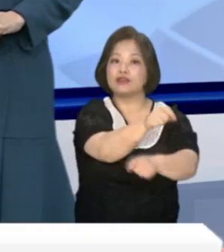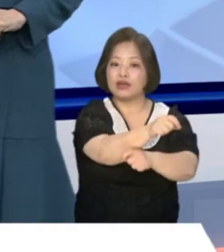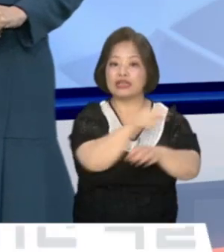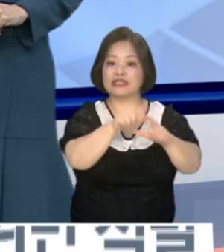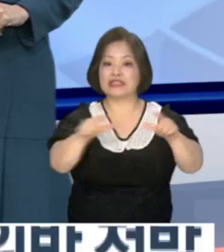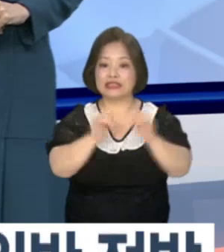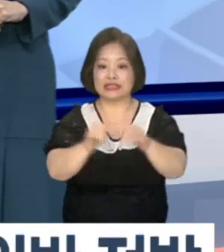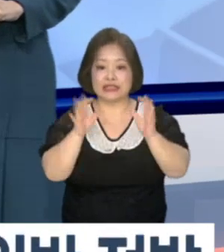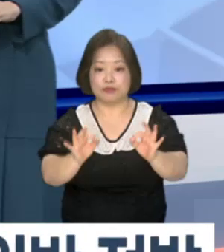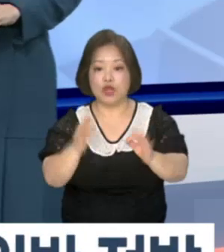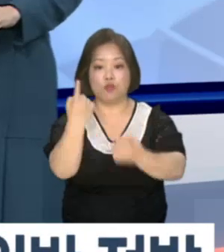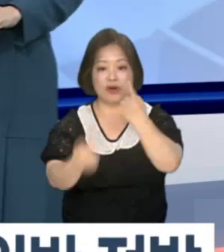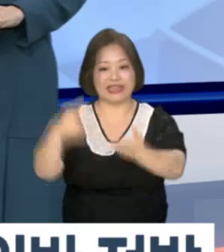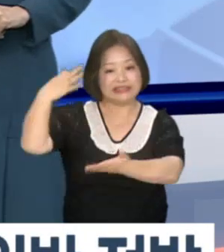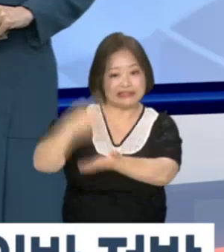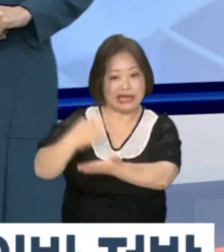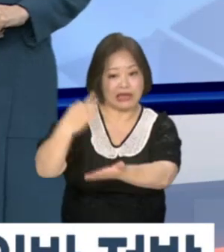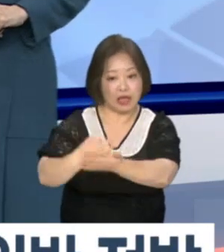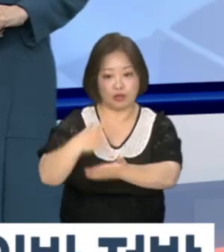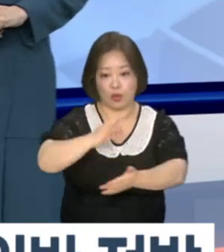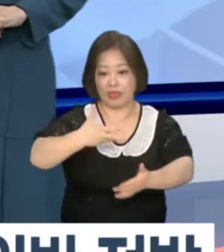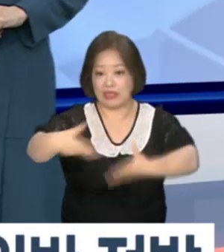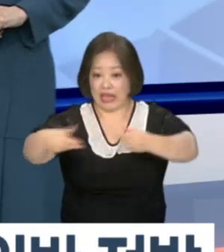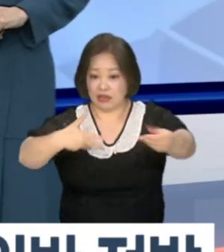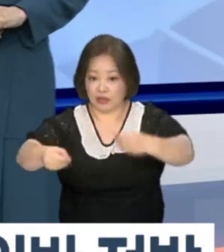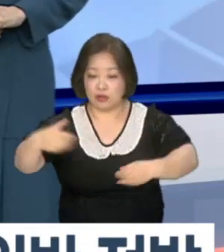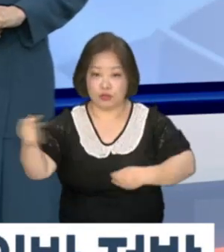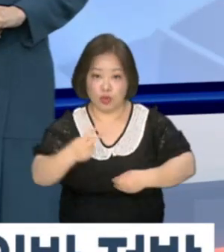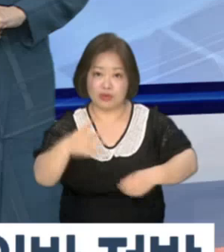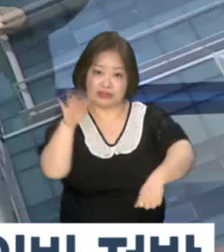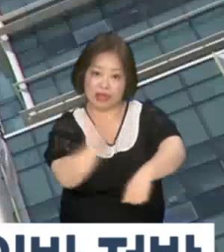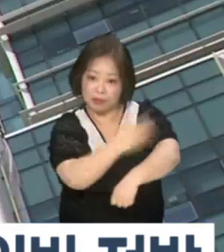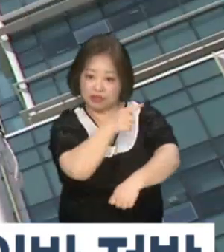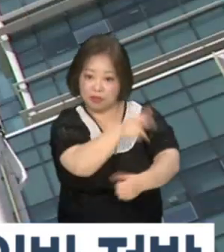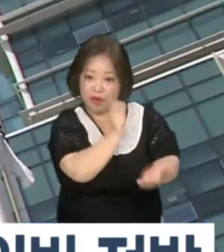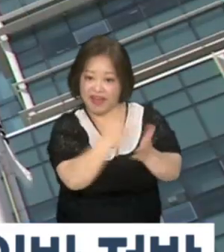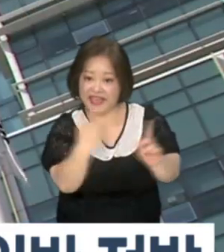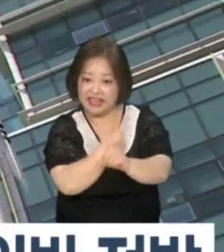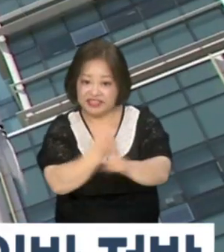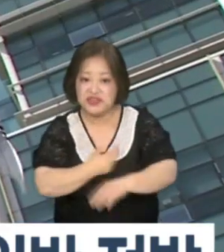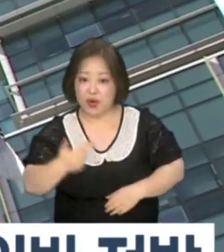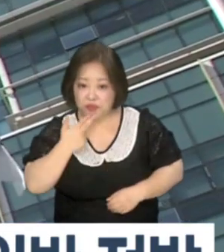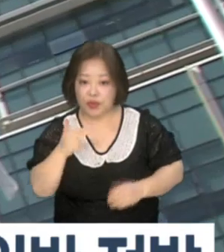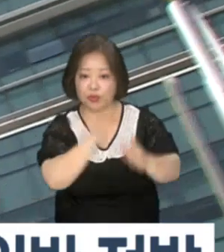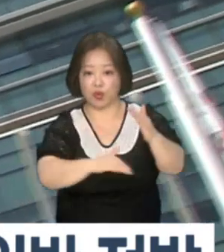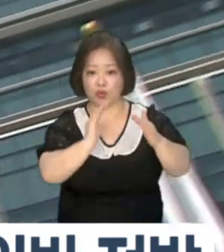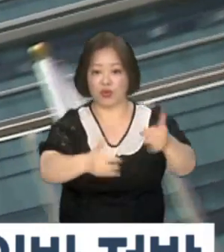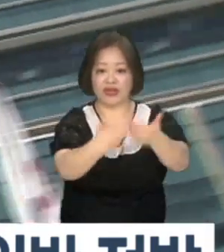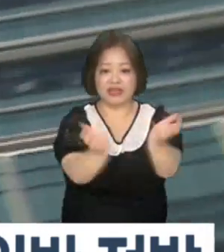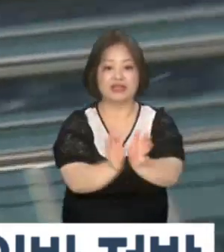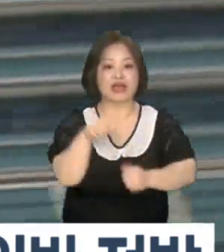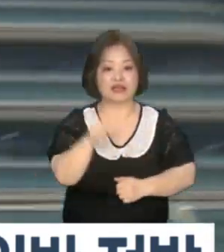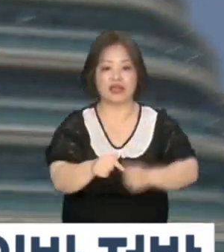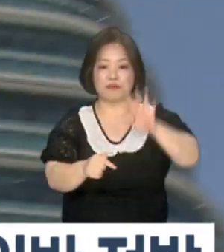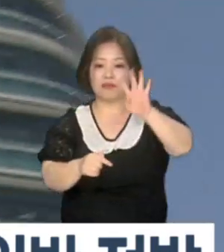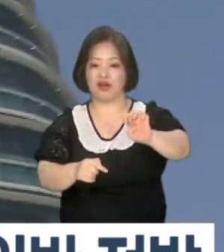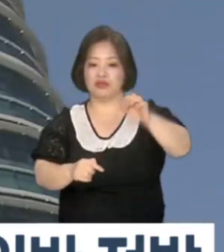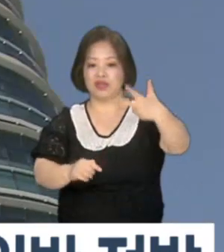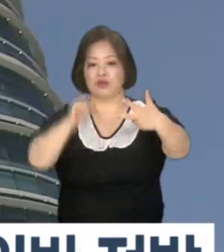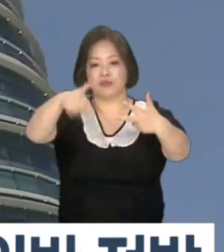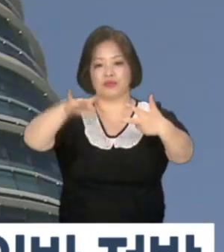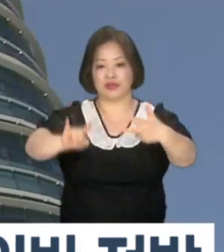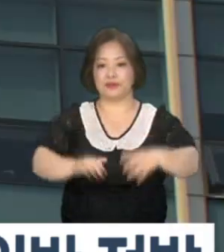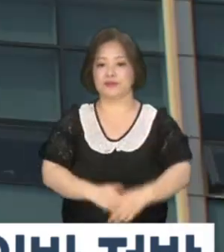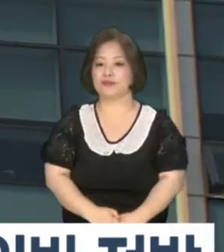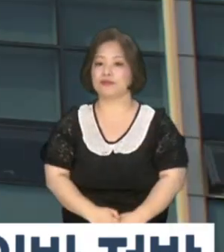직원들에게 수준금리보다 낮은 금리로 대출해 주거나 잘못된 규정을 개정하지 않은 공공기관이 47곳에 이르는 것으로